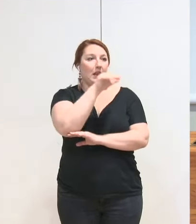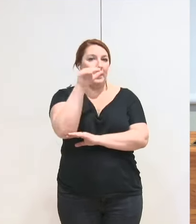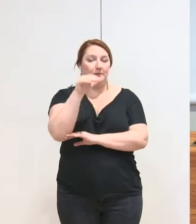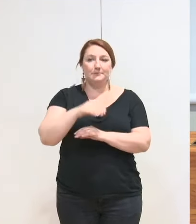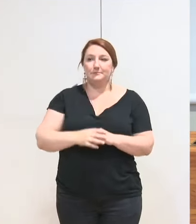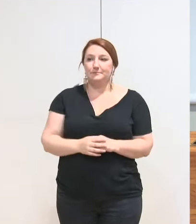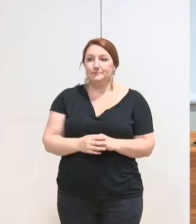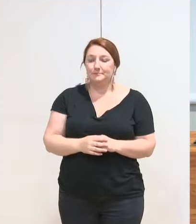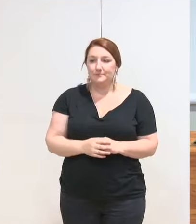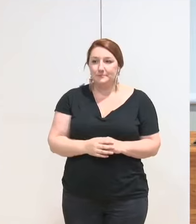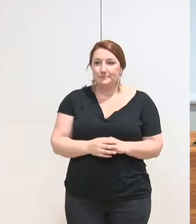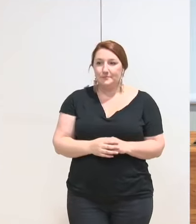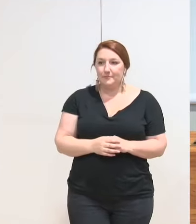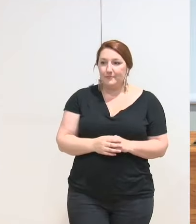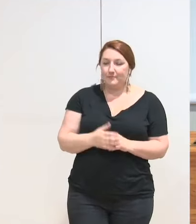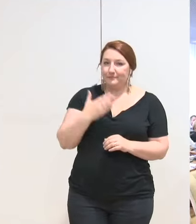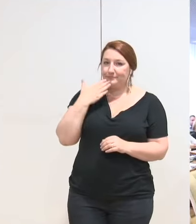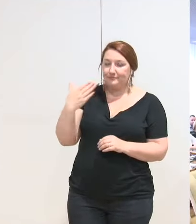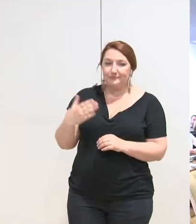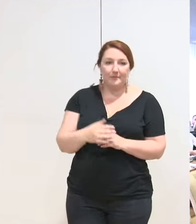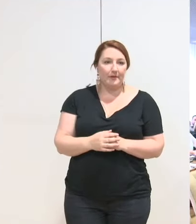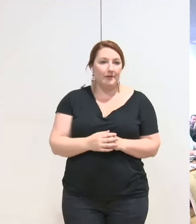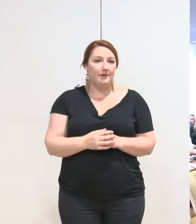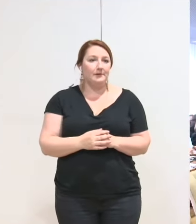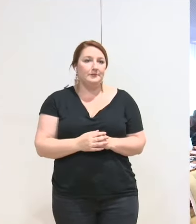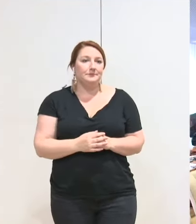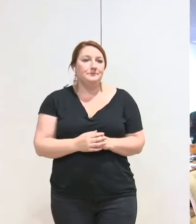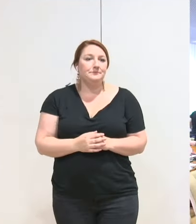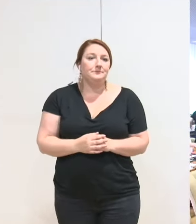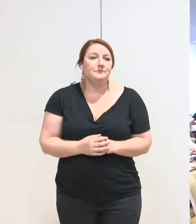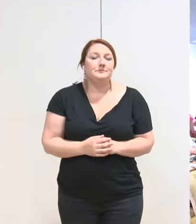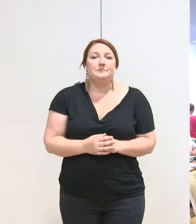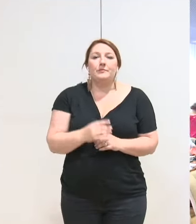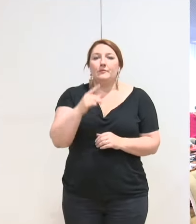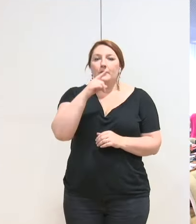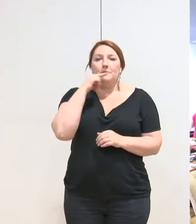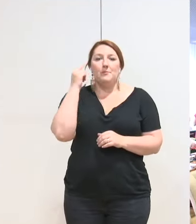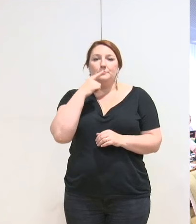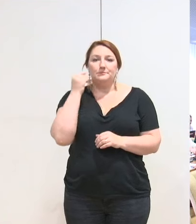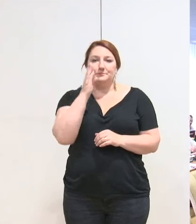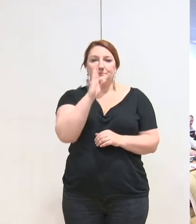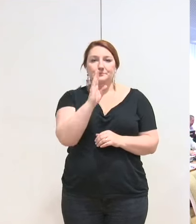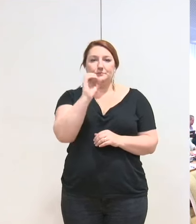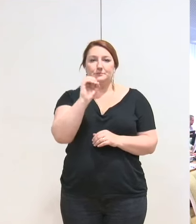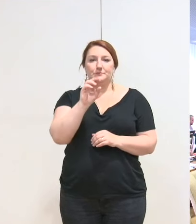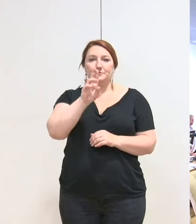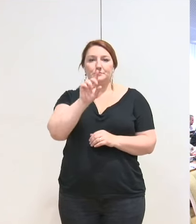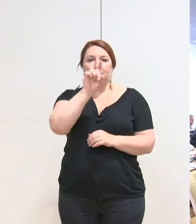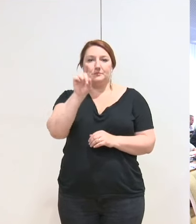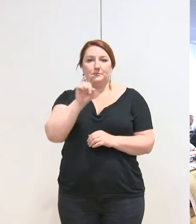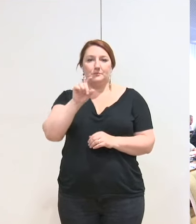là merci donc merci Monsieur pi Erric est